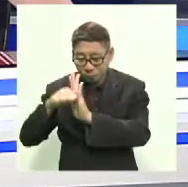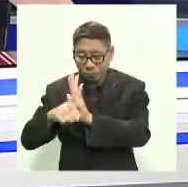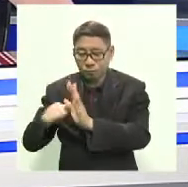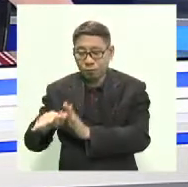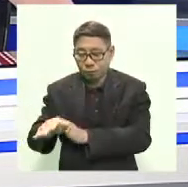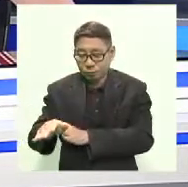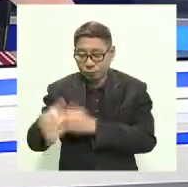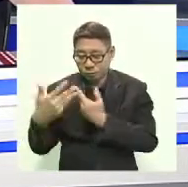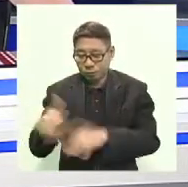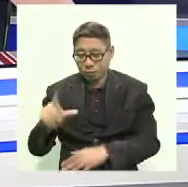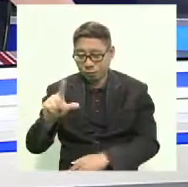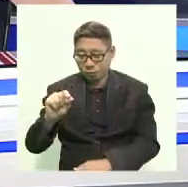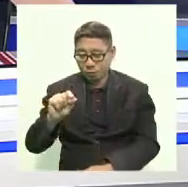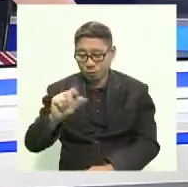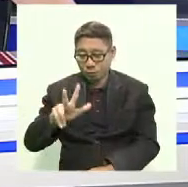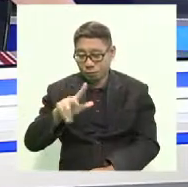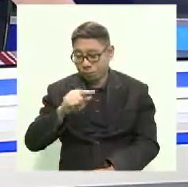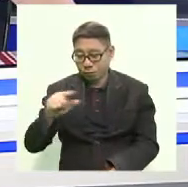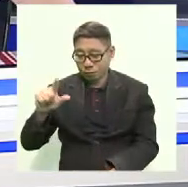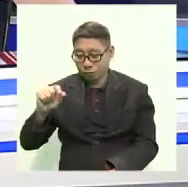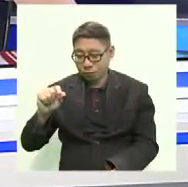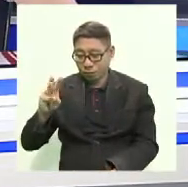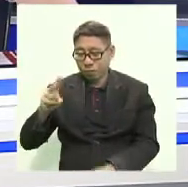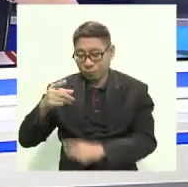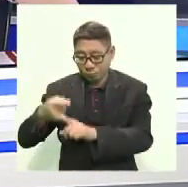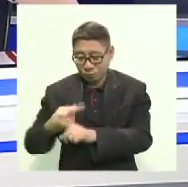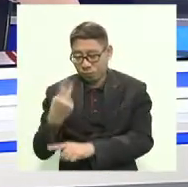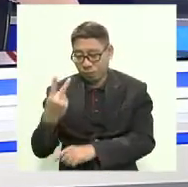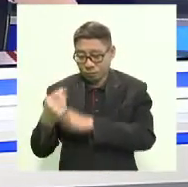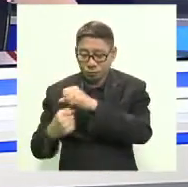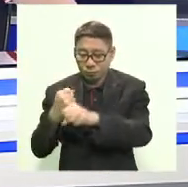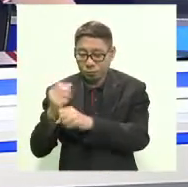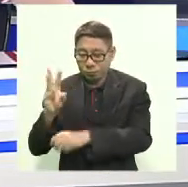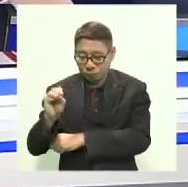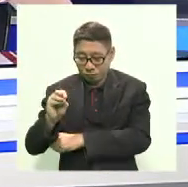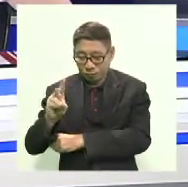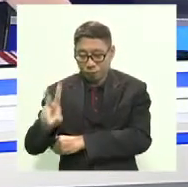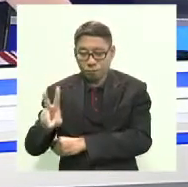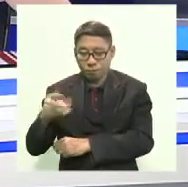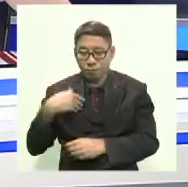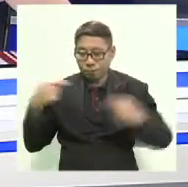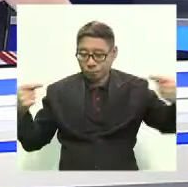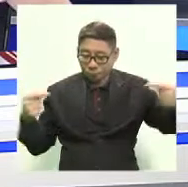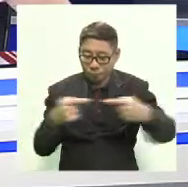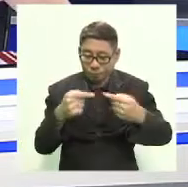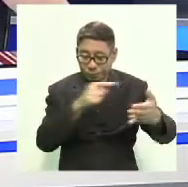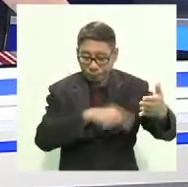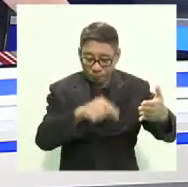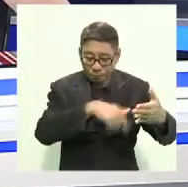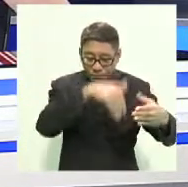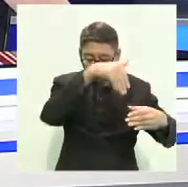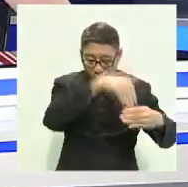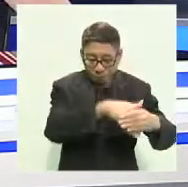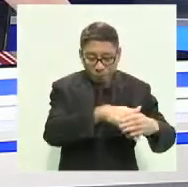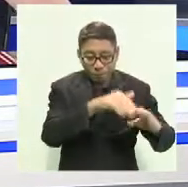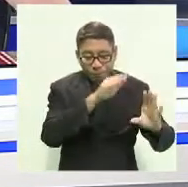ล่ะนานแล้วในวันที่23ถึง26กุมภาพันธ์2562ซึ่งจะอาจตรงนะครับกับวันเดียวกัน